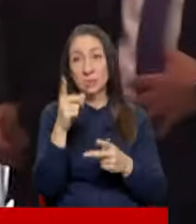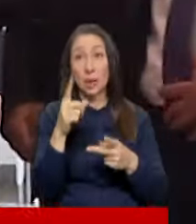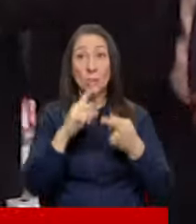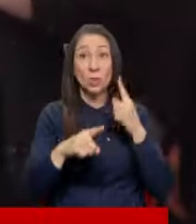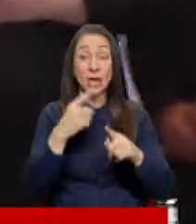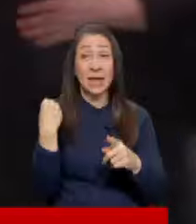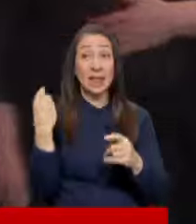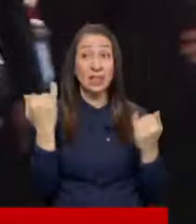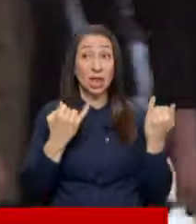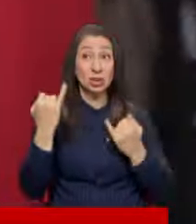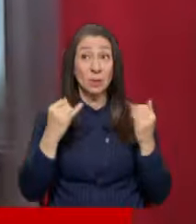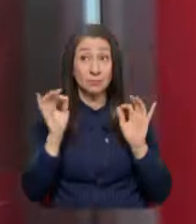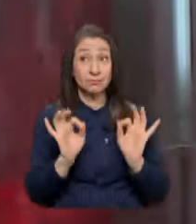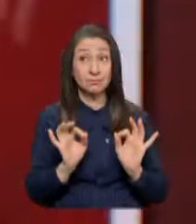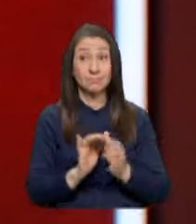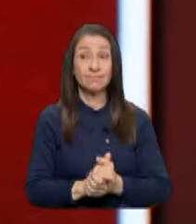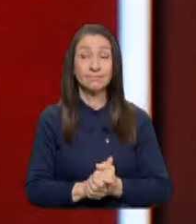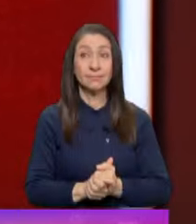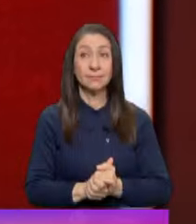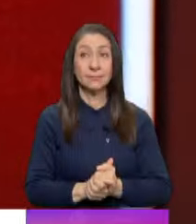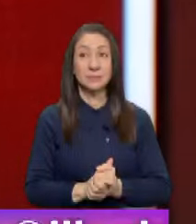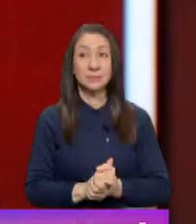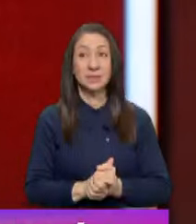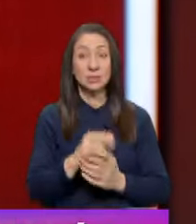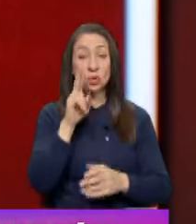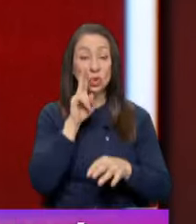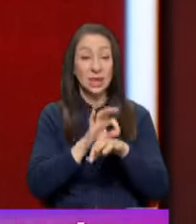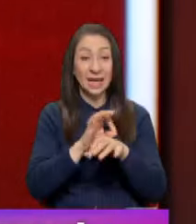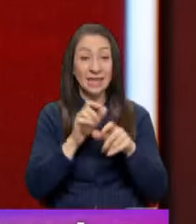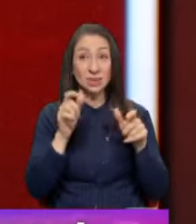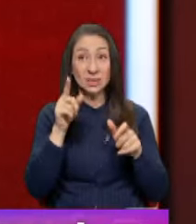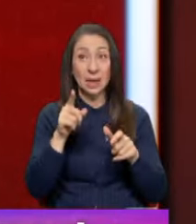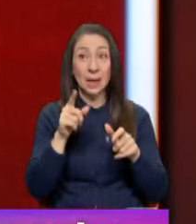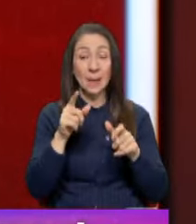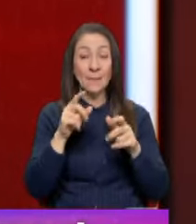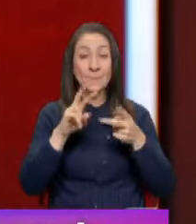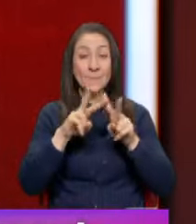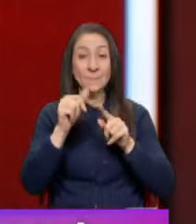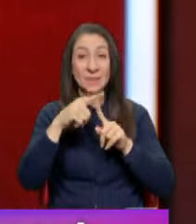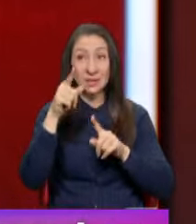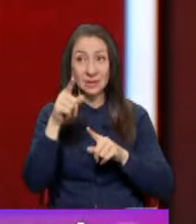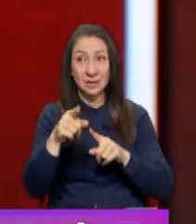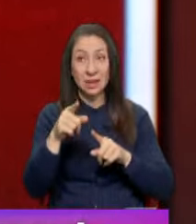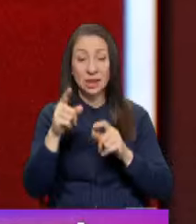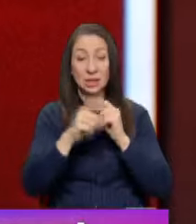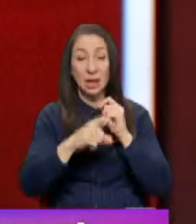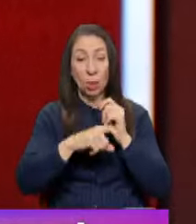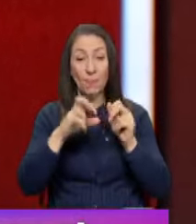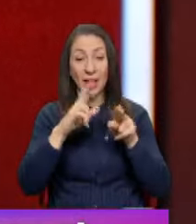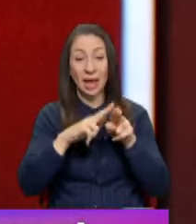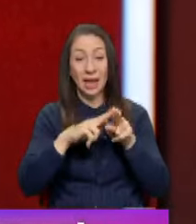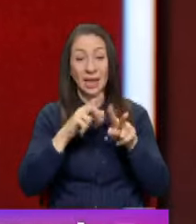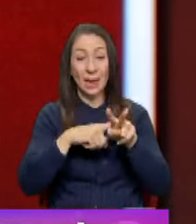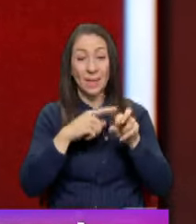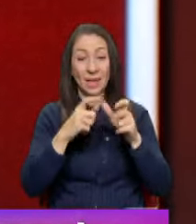Siyasette yeni tartışma başlığı şimdi bir son dakika gelişmesi Milli İstihbarat Teşkilatı e terör örgütü PKK